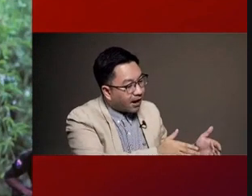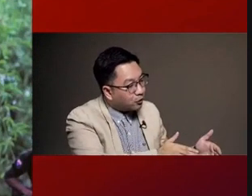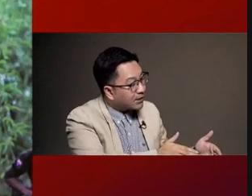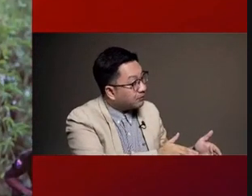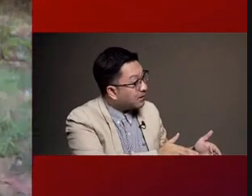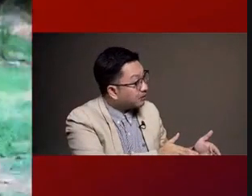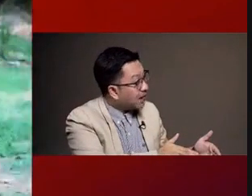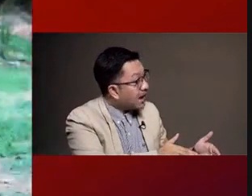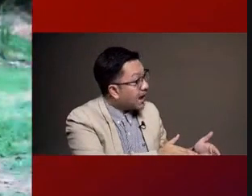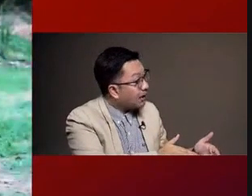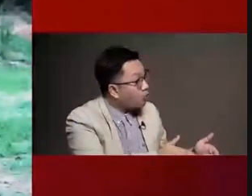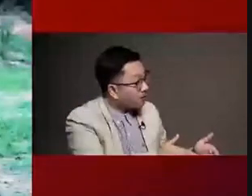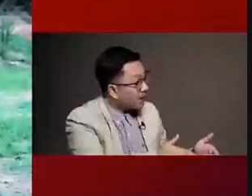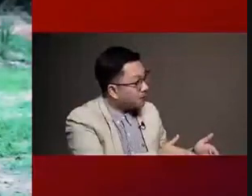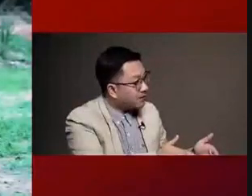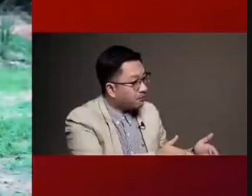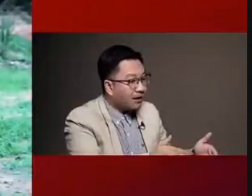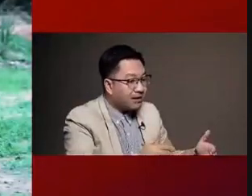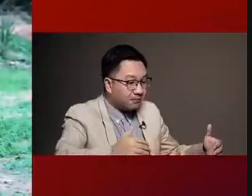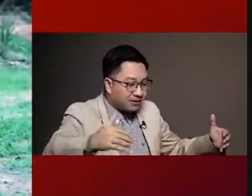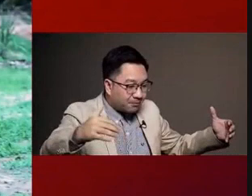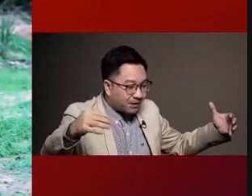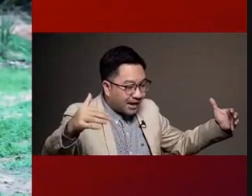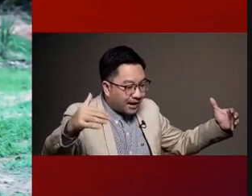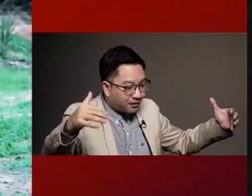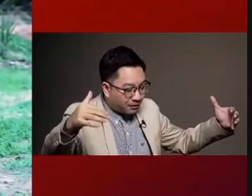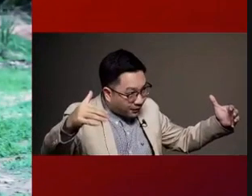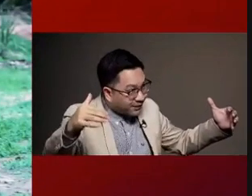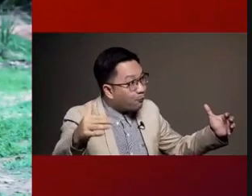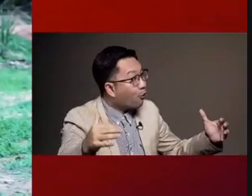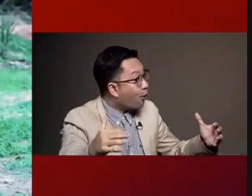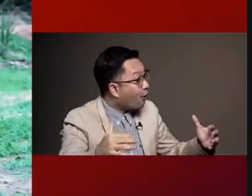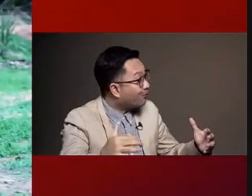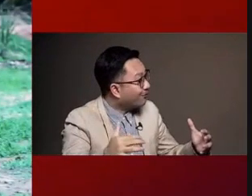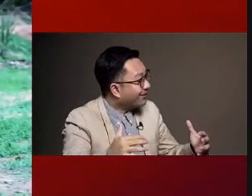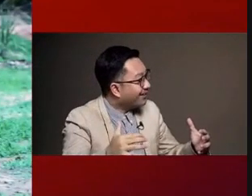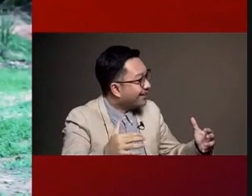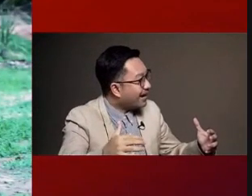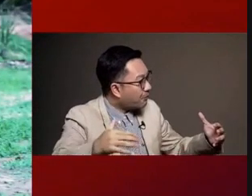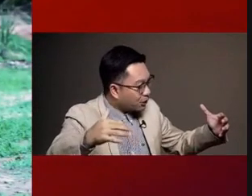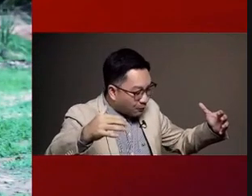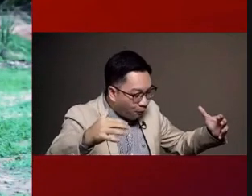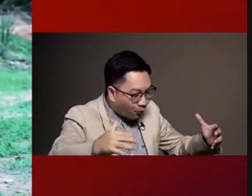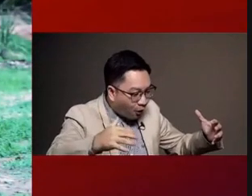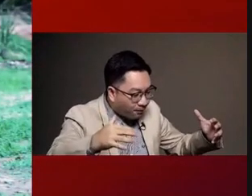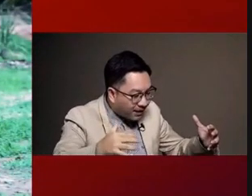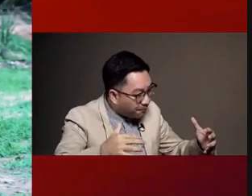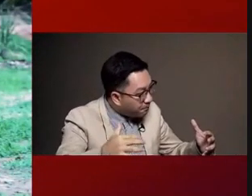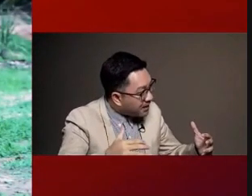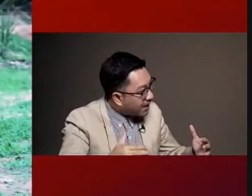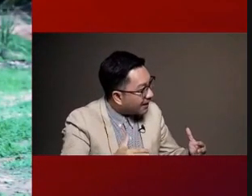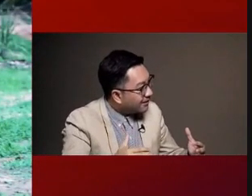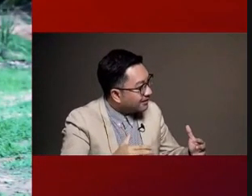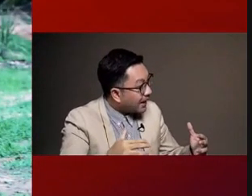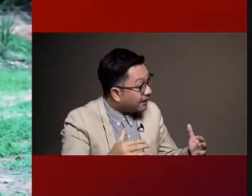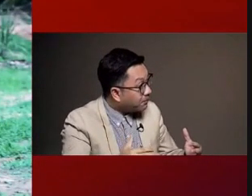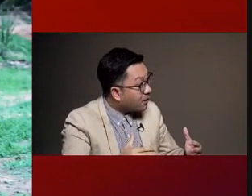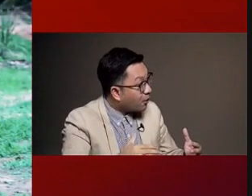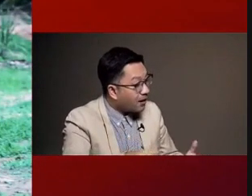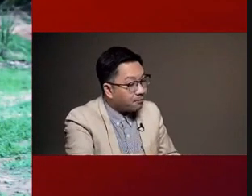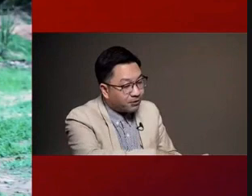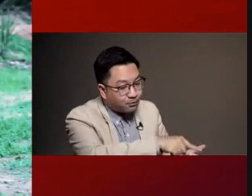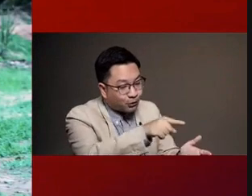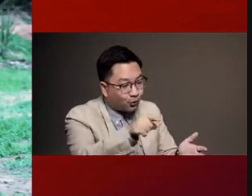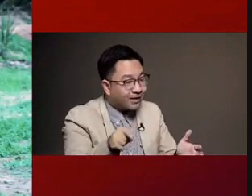ที่ไปฝังอยู่ตามตะเข็บชายแดนร่วมกับทัพชาติพันธุ์มันจะเป็นการกระชับวงล้อมนะครับกระชับวงล้อมนะครับบีบอัดทางเน